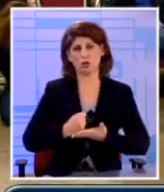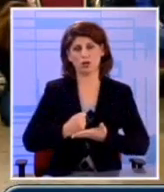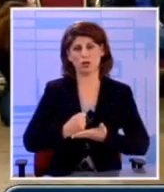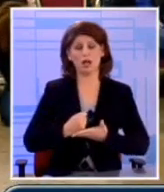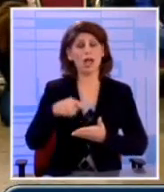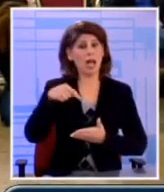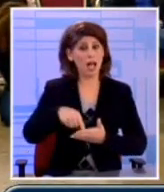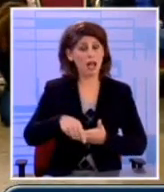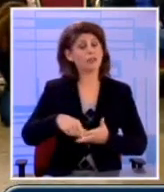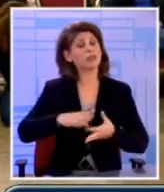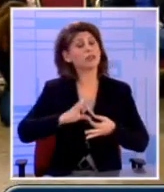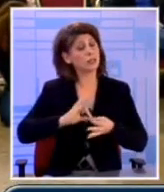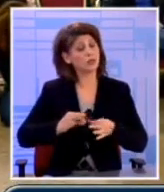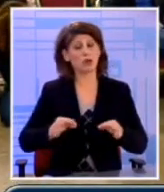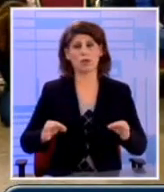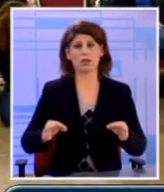μία ιστορική